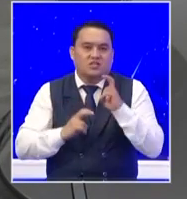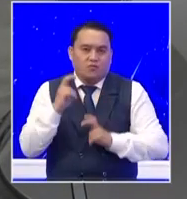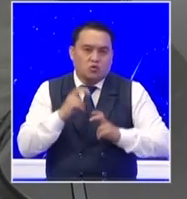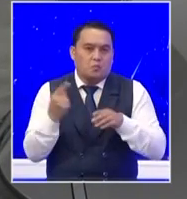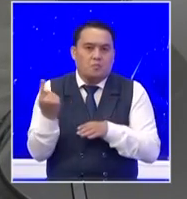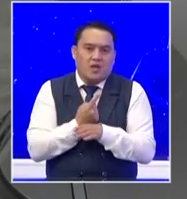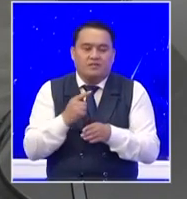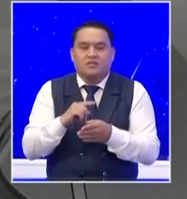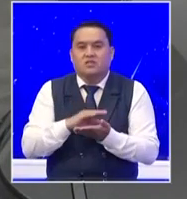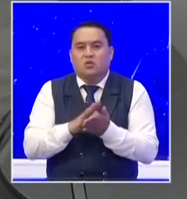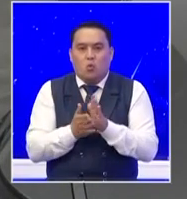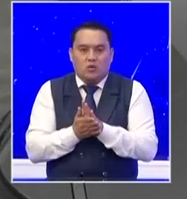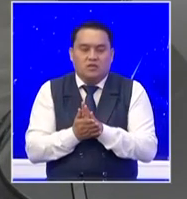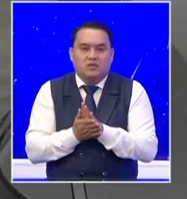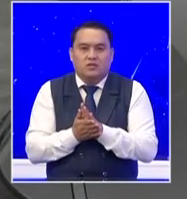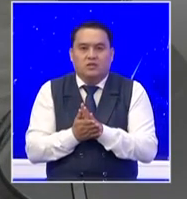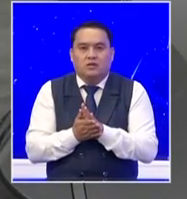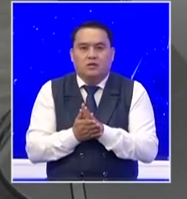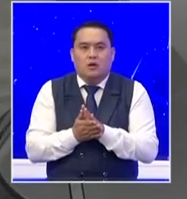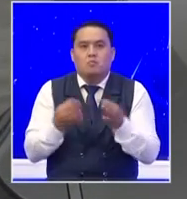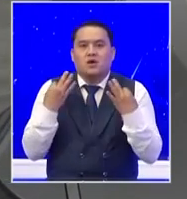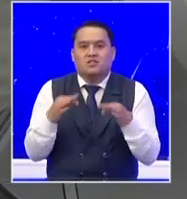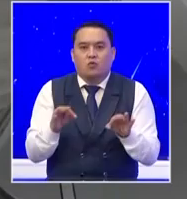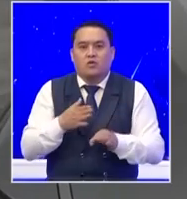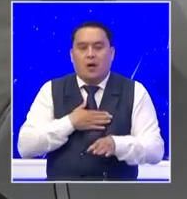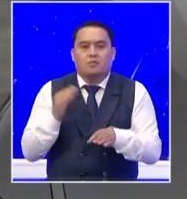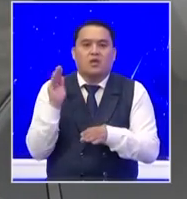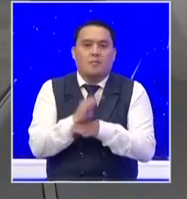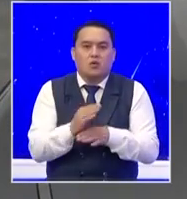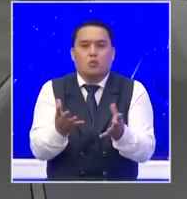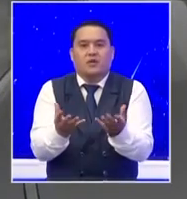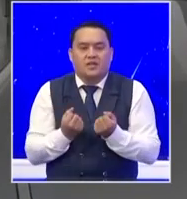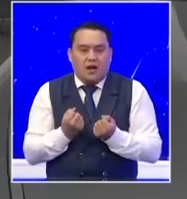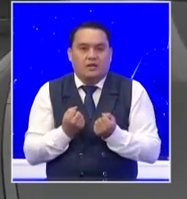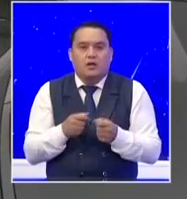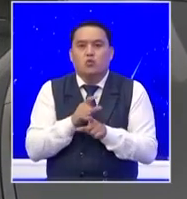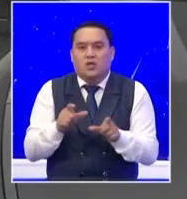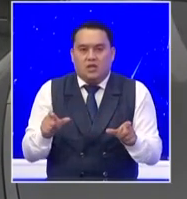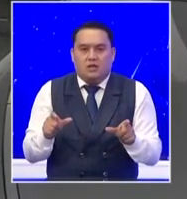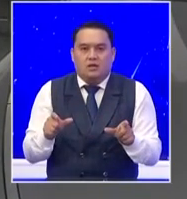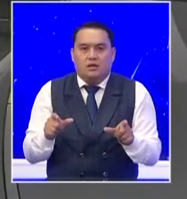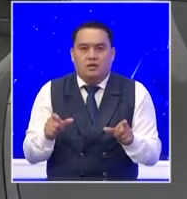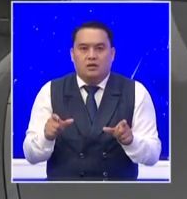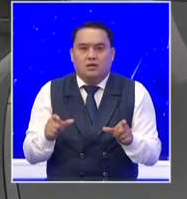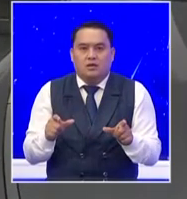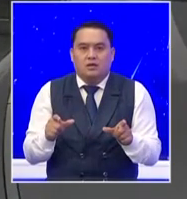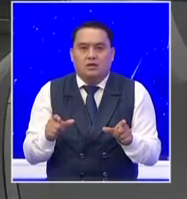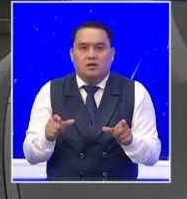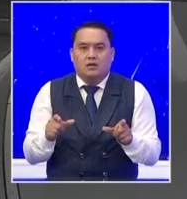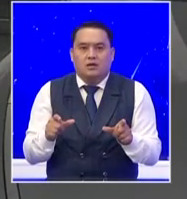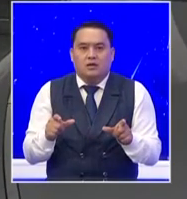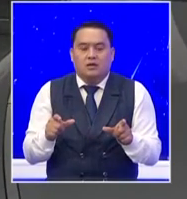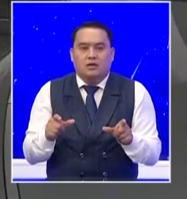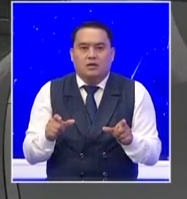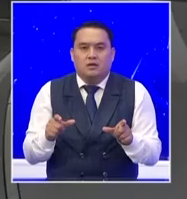всего сервисной зоны, вот, что позволит дополнительно принять людей. Вот, и,